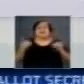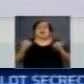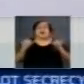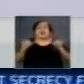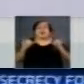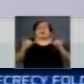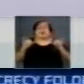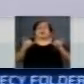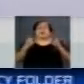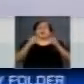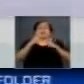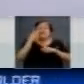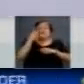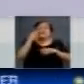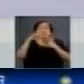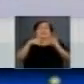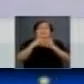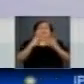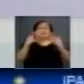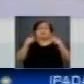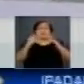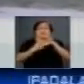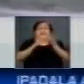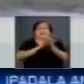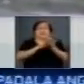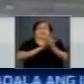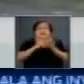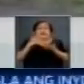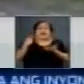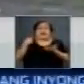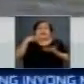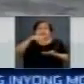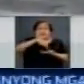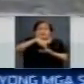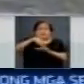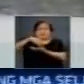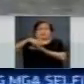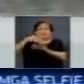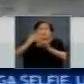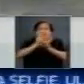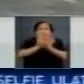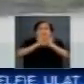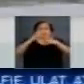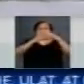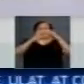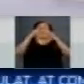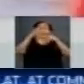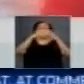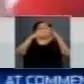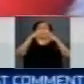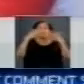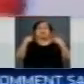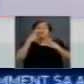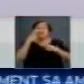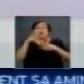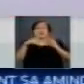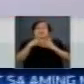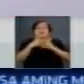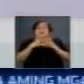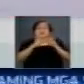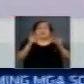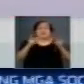ngayon, ito yung sitwasyon sa San Jose Elementary School, ay may mga nakatayo na ng mga bagong gusali. Kaya talagang yung